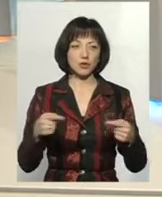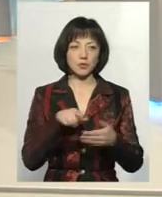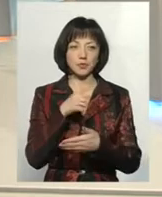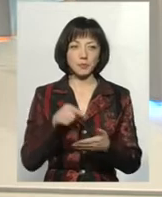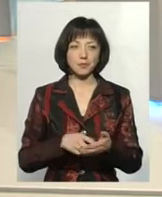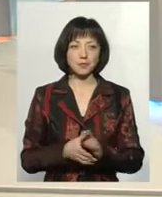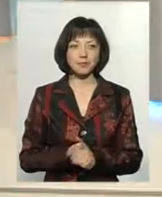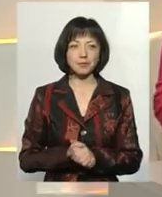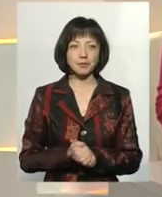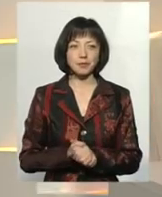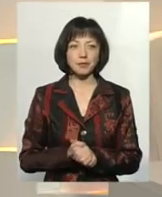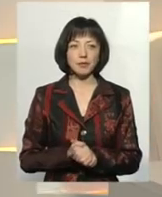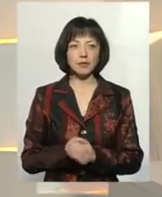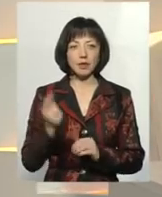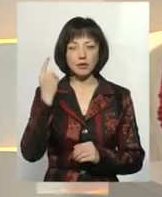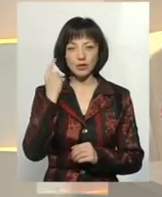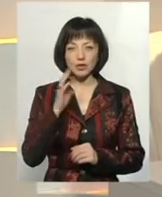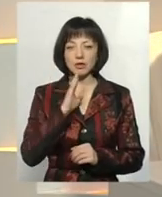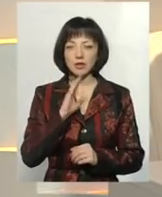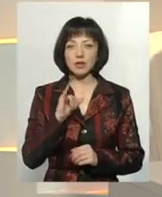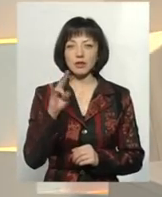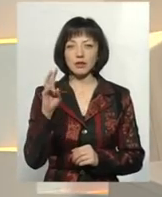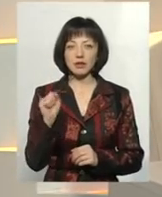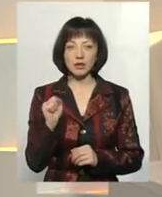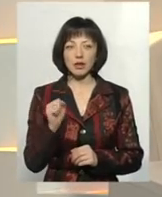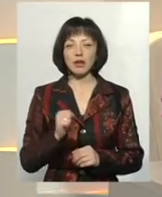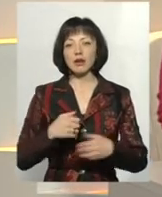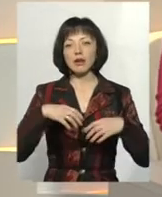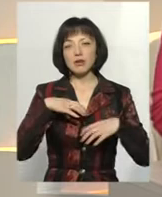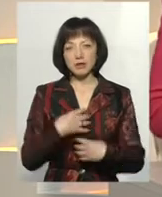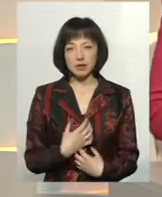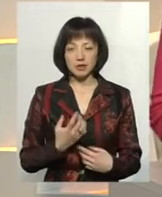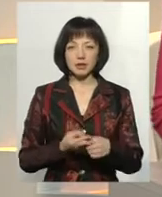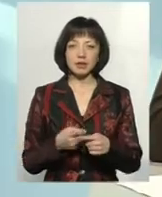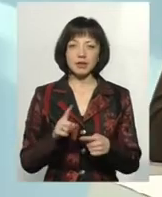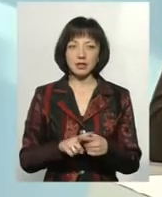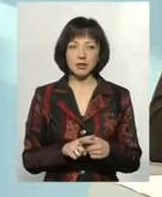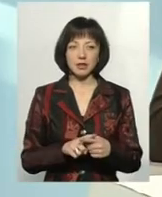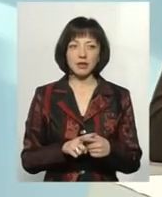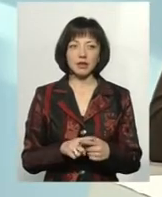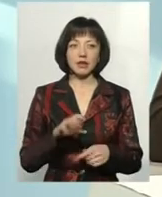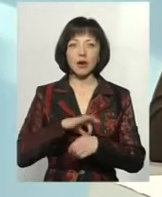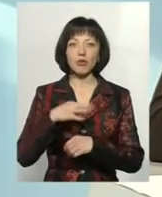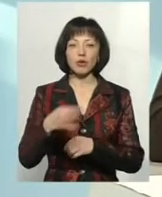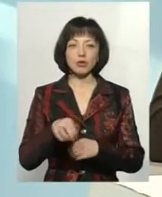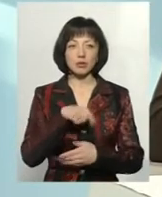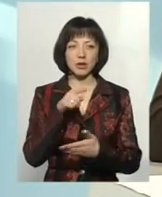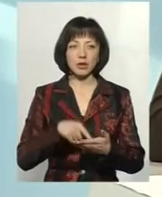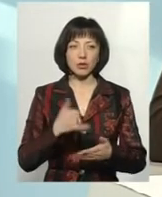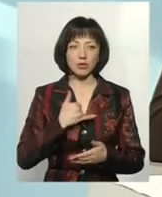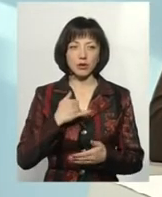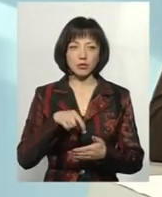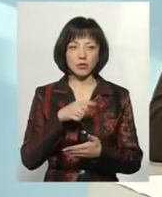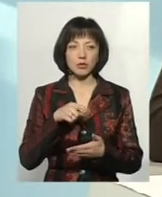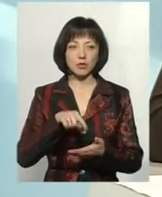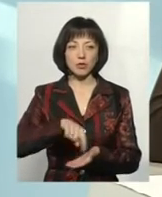Дякуємо, дякуємо. А ми чуємо, пані Інна ж зітхнула. Та це чи не найболючіше питання у нашому місті?